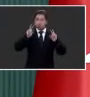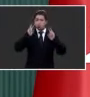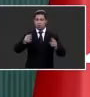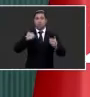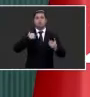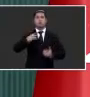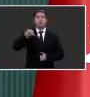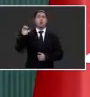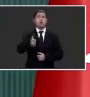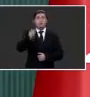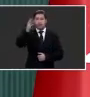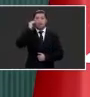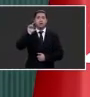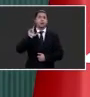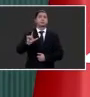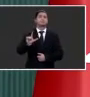önemlidir